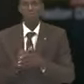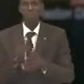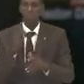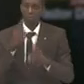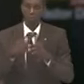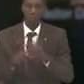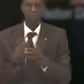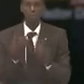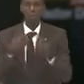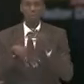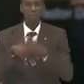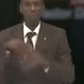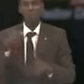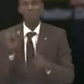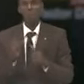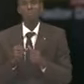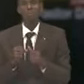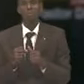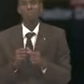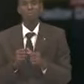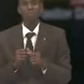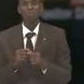cachez pas vos témoignages